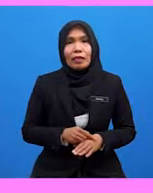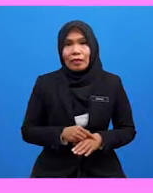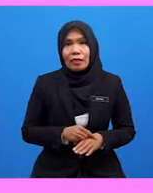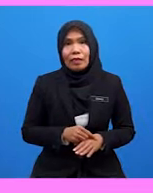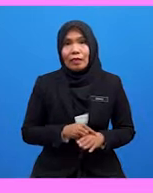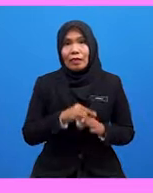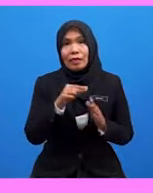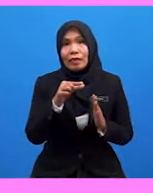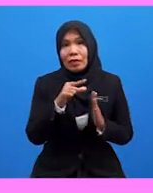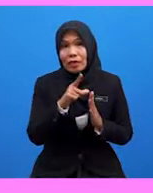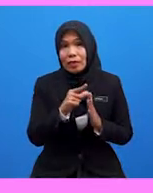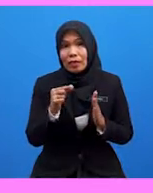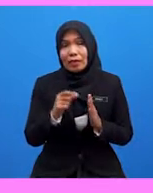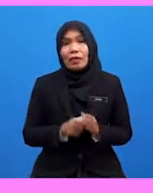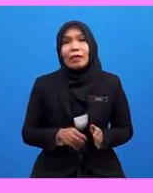sebagai ketua kelas.